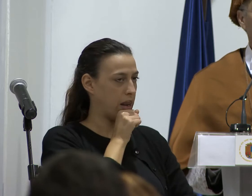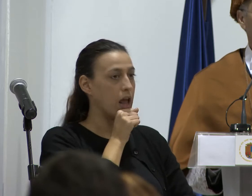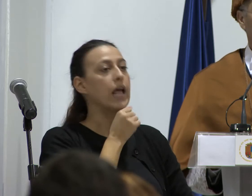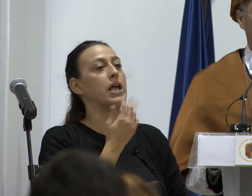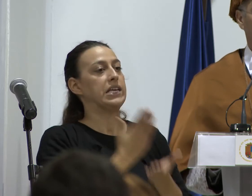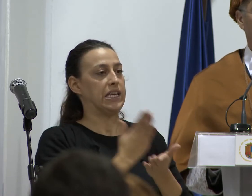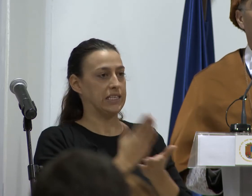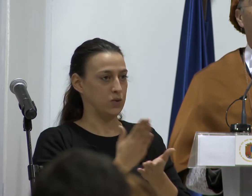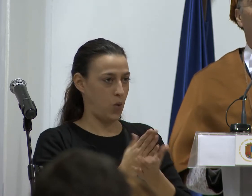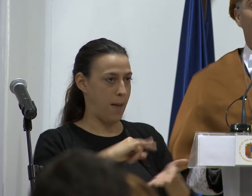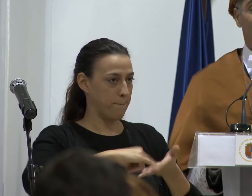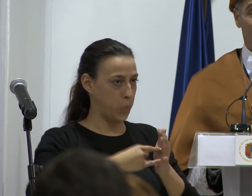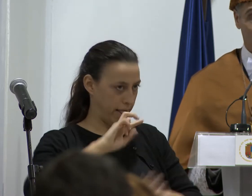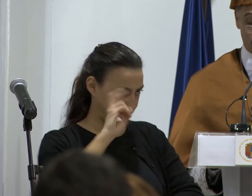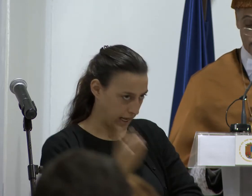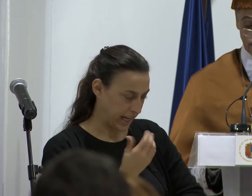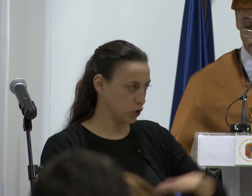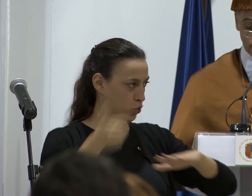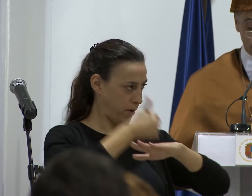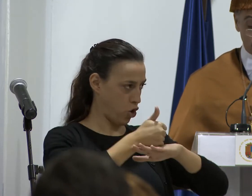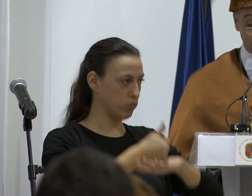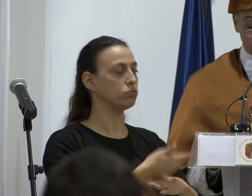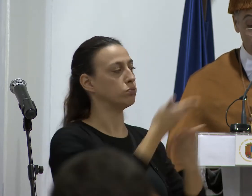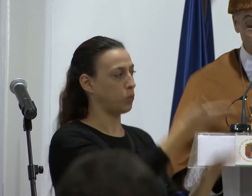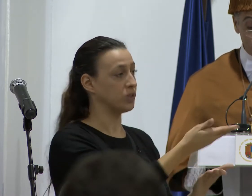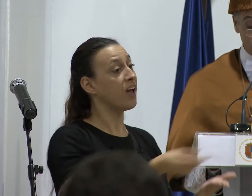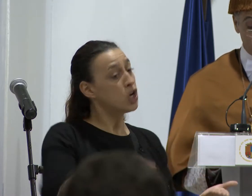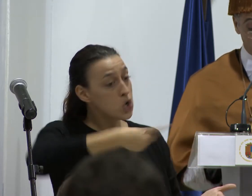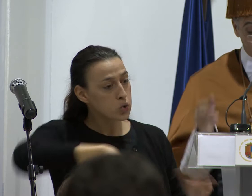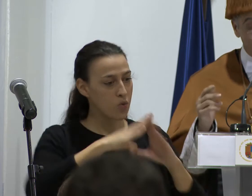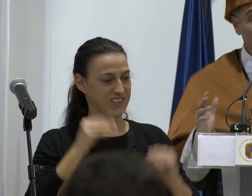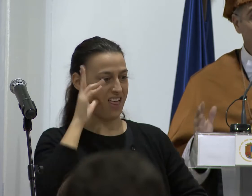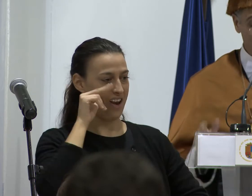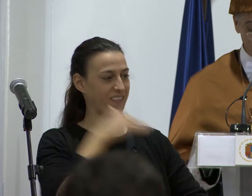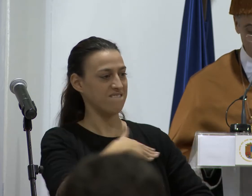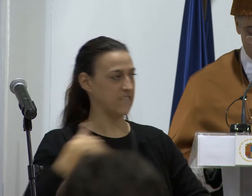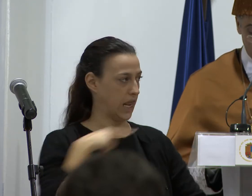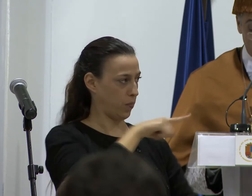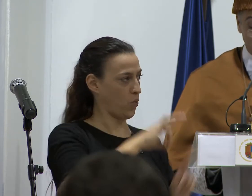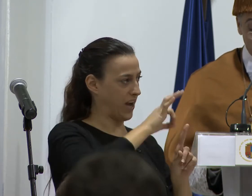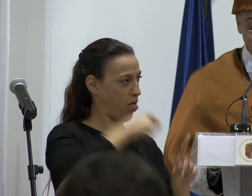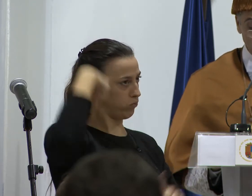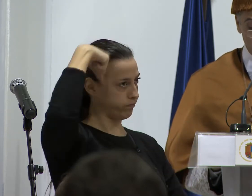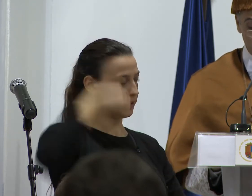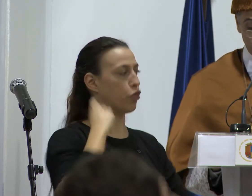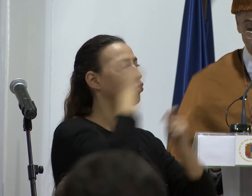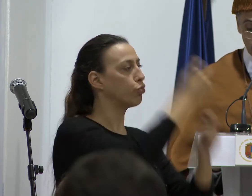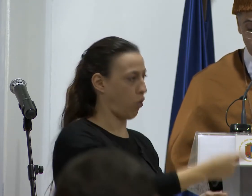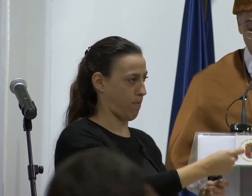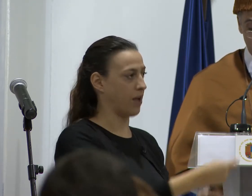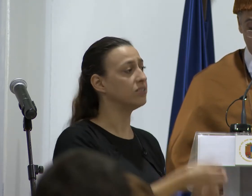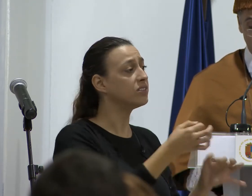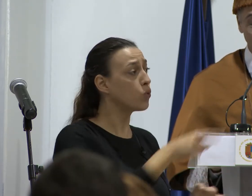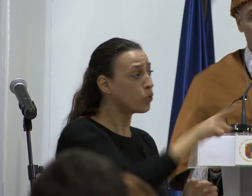la nostra institució, la Universitat d'Alacant, descendent llunyana del Mousellón, ix